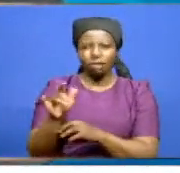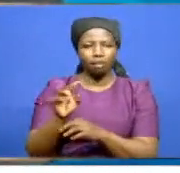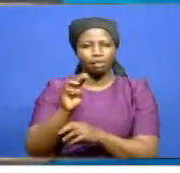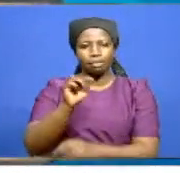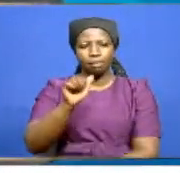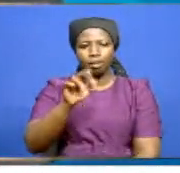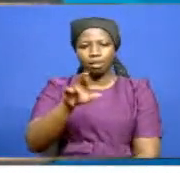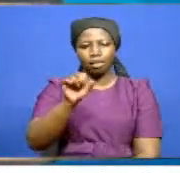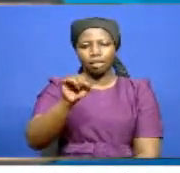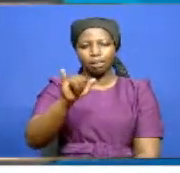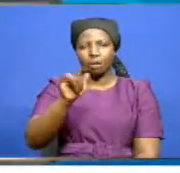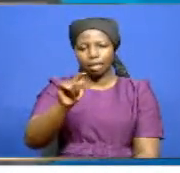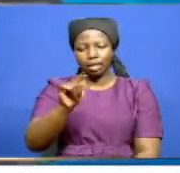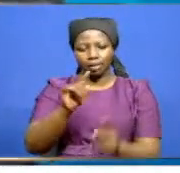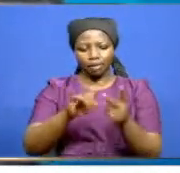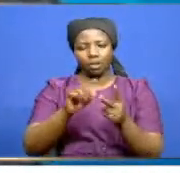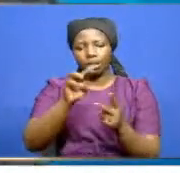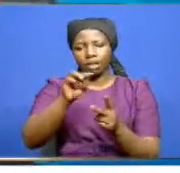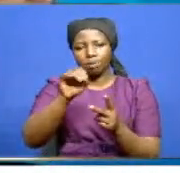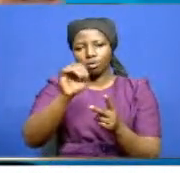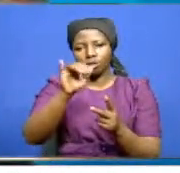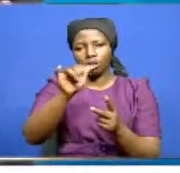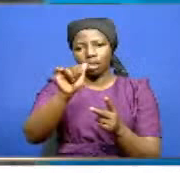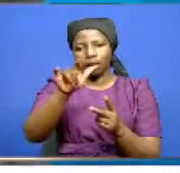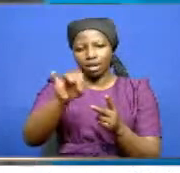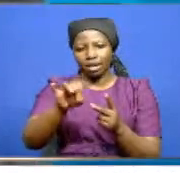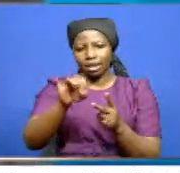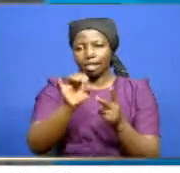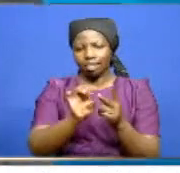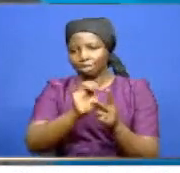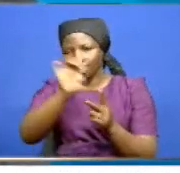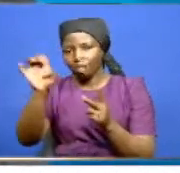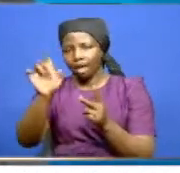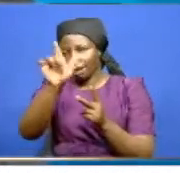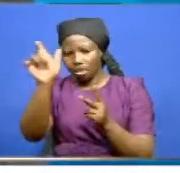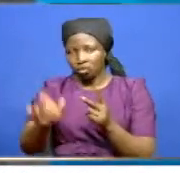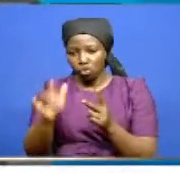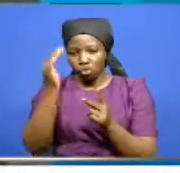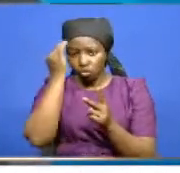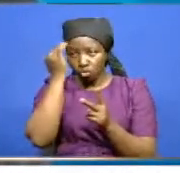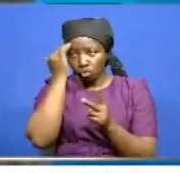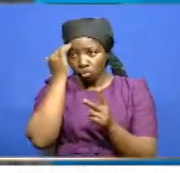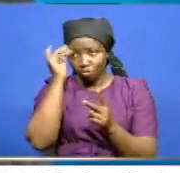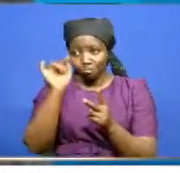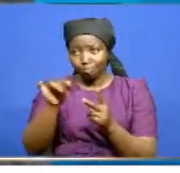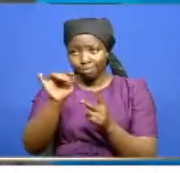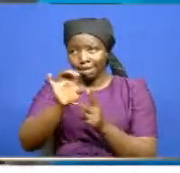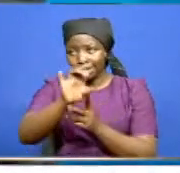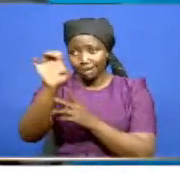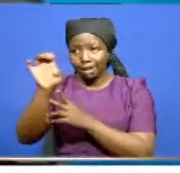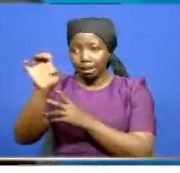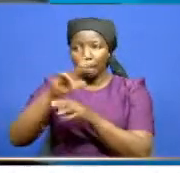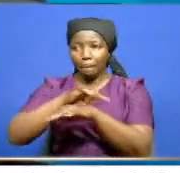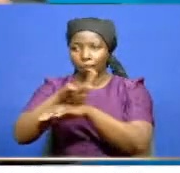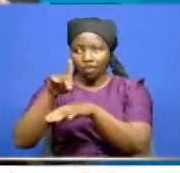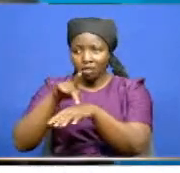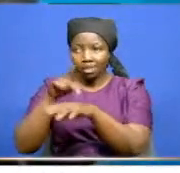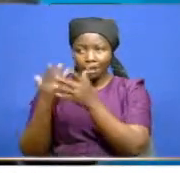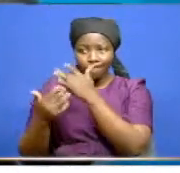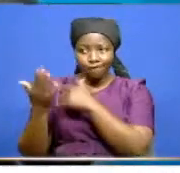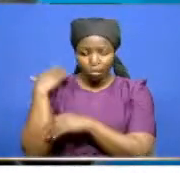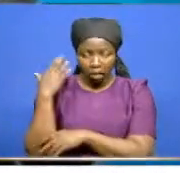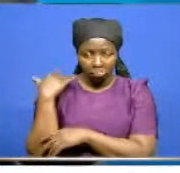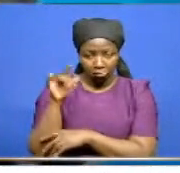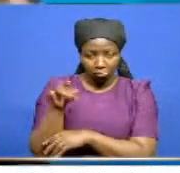Masabit na Moyale, hiyo hapa Eastern Region. Unajua Moyale iko Eastern Province, the former Eastern Province. So itafungua hiyo